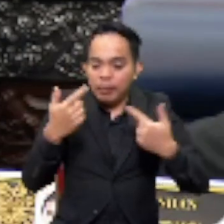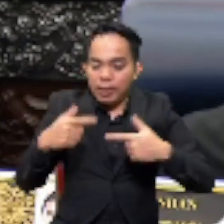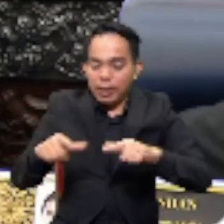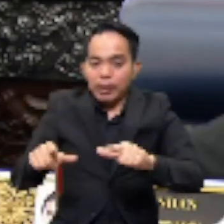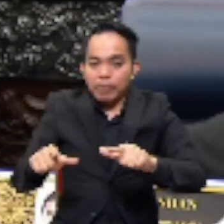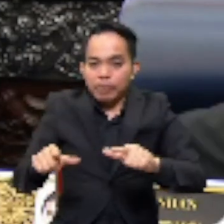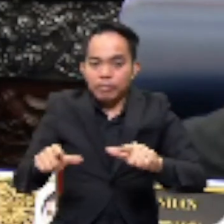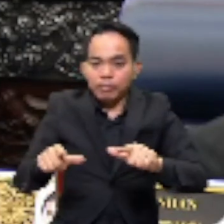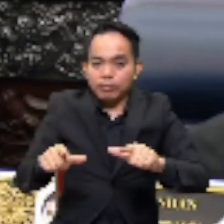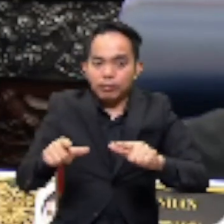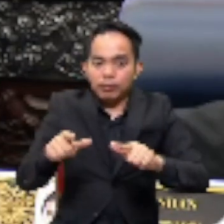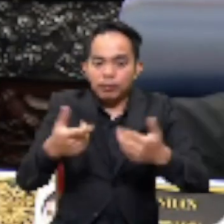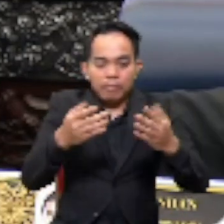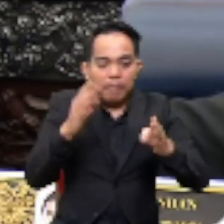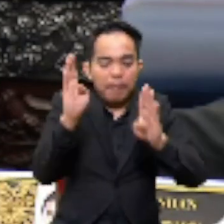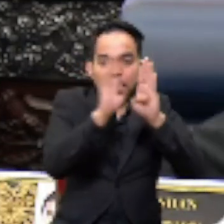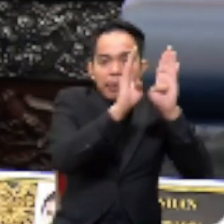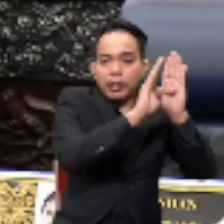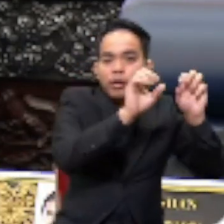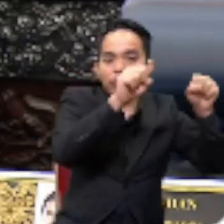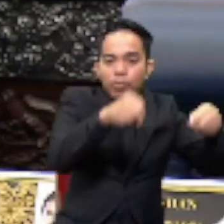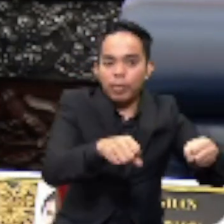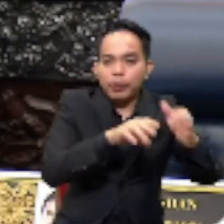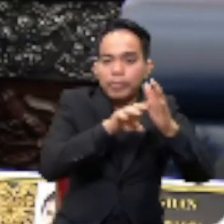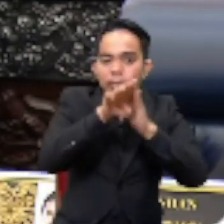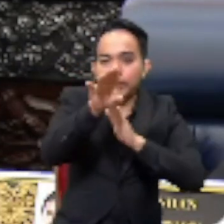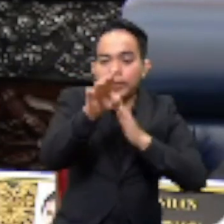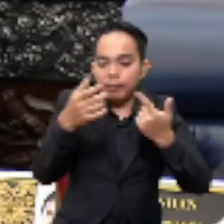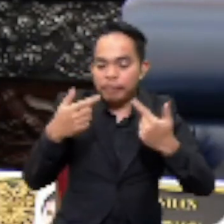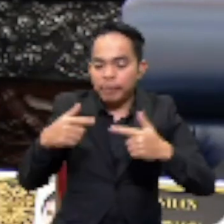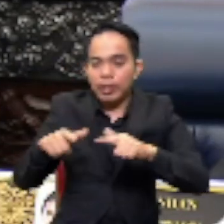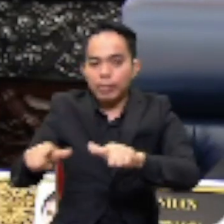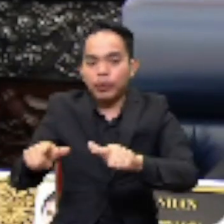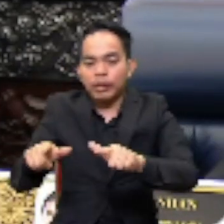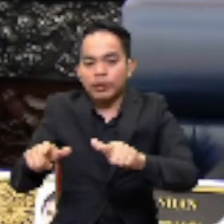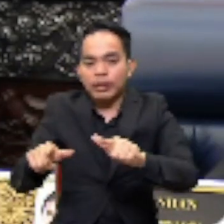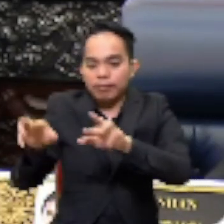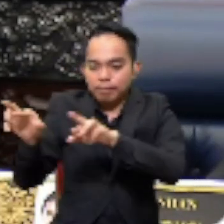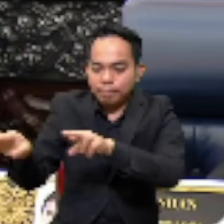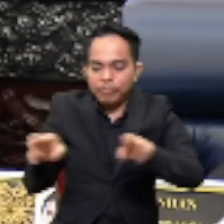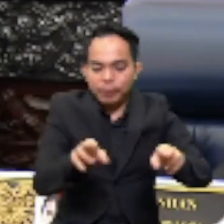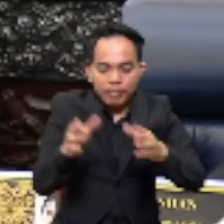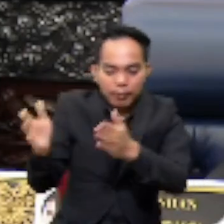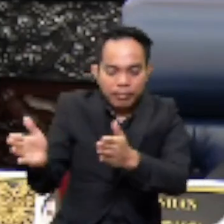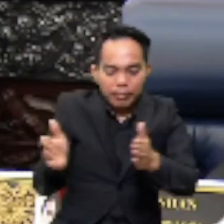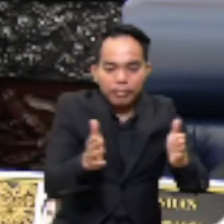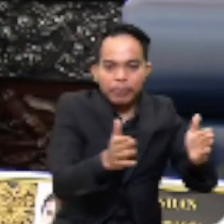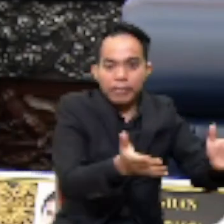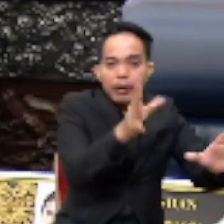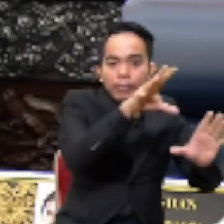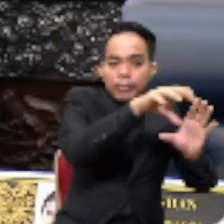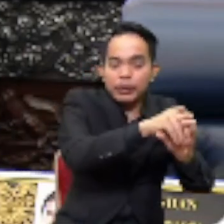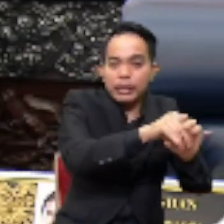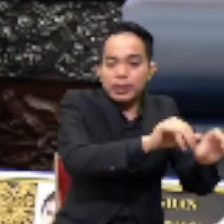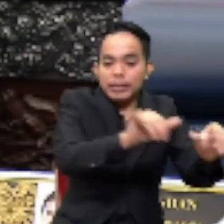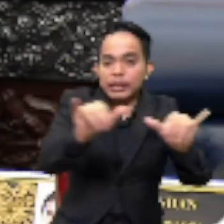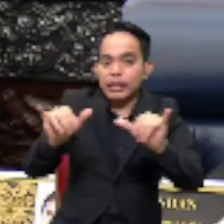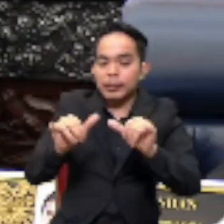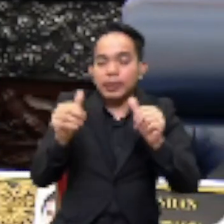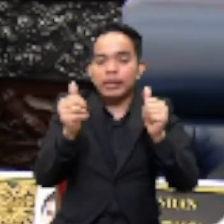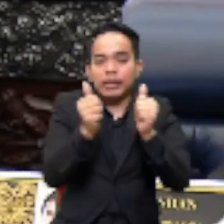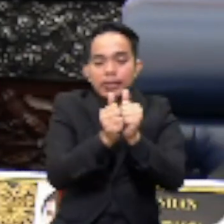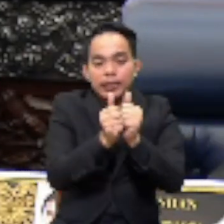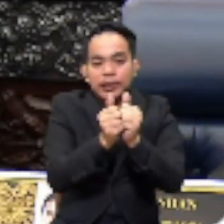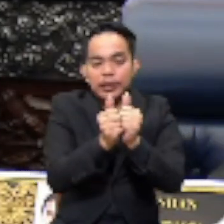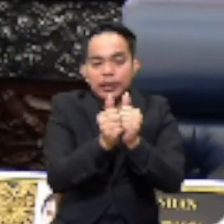semula Bandar mampu memastikan Pembangunan yang dilaksanakan adalah lebih teranjang dan inklusif selari dengan prinsip